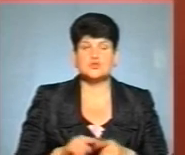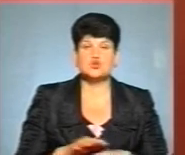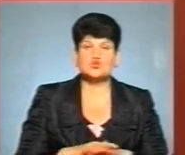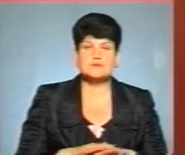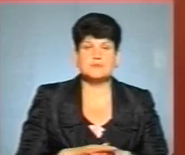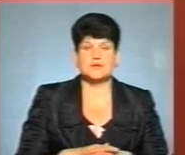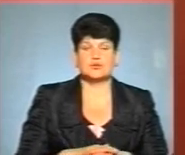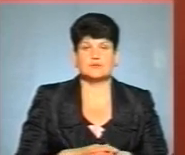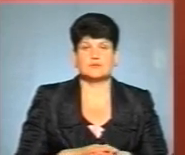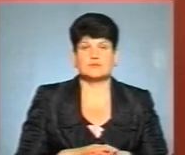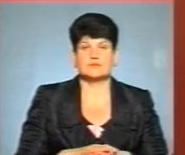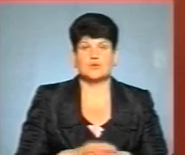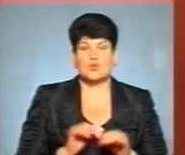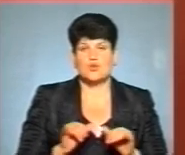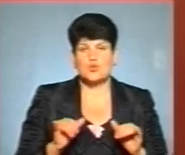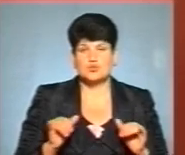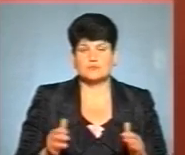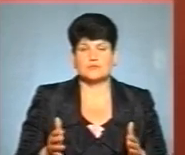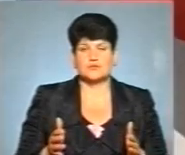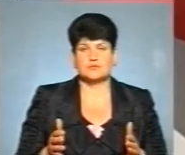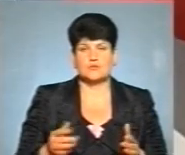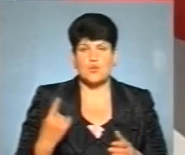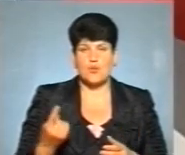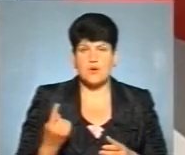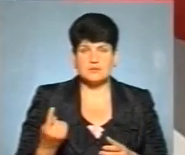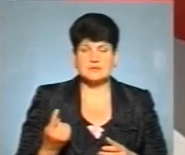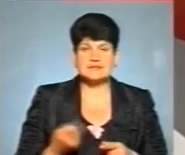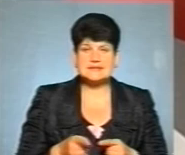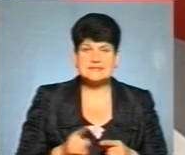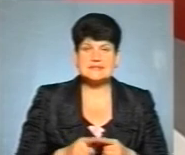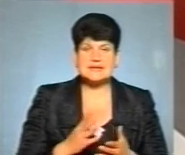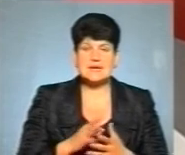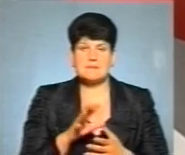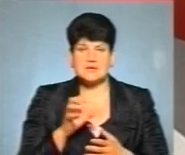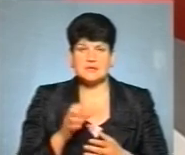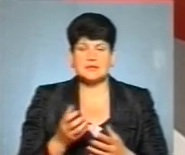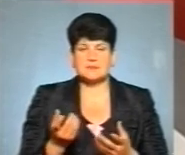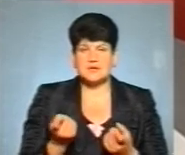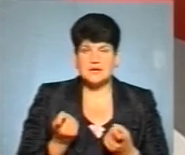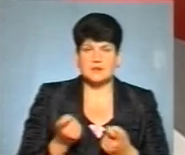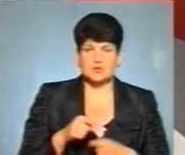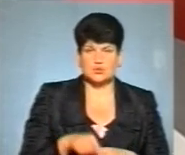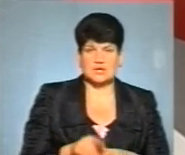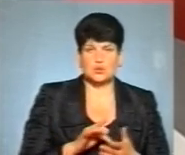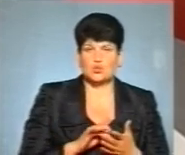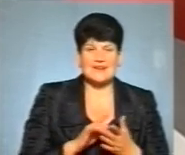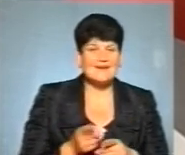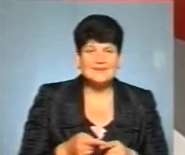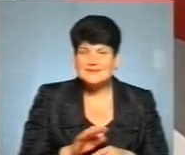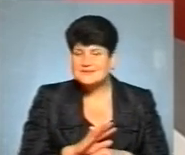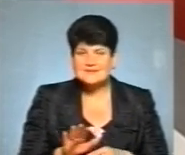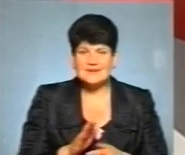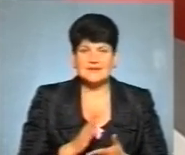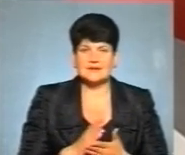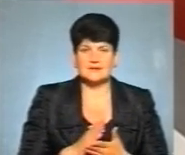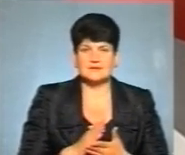суспільний, для суспільного розвитку, напевне, області. Да, це є магніт, який затягне сюди туристів. Але це не є основним. Якщо не